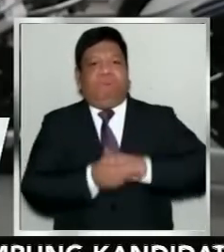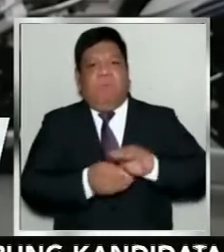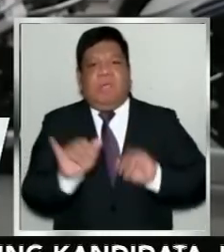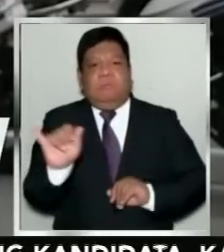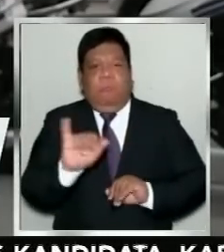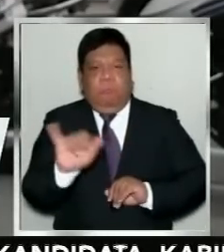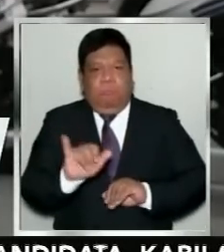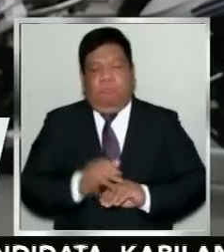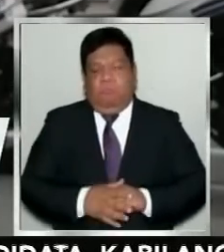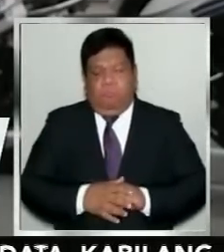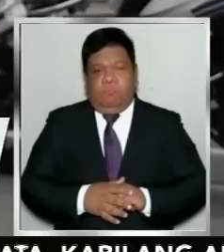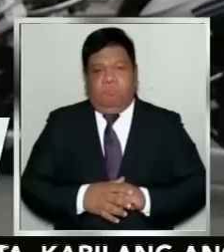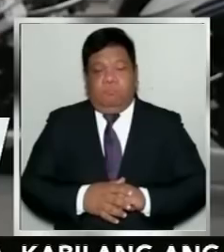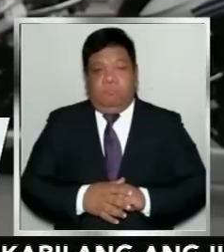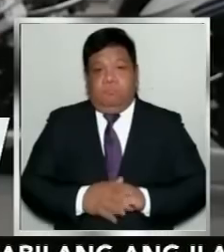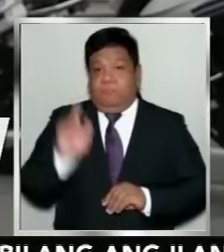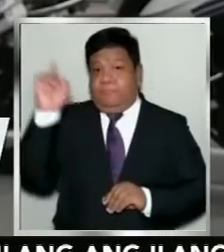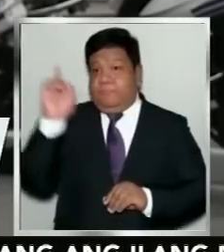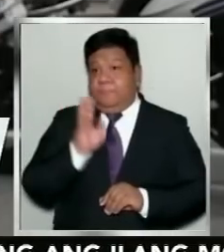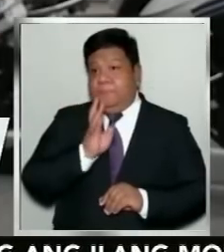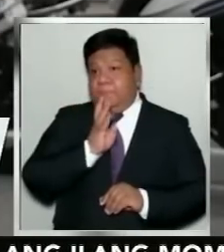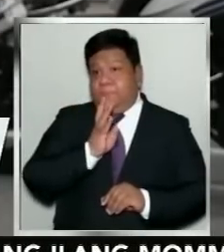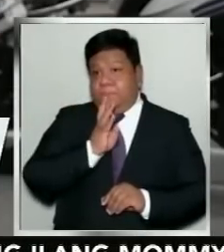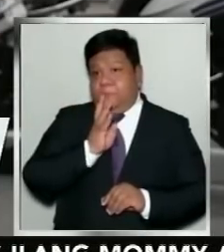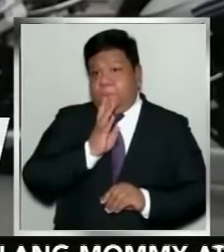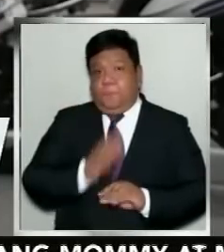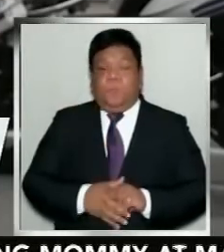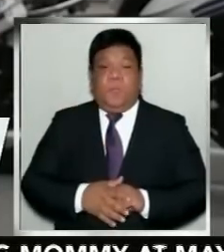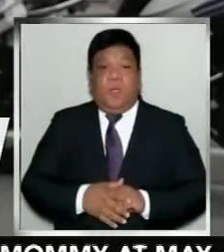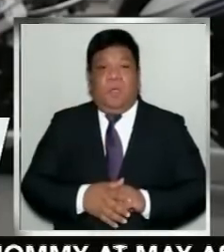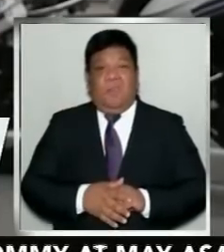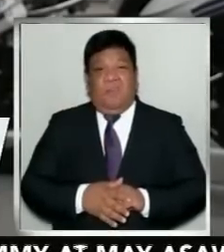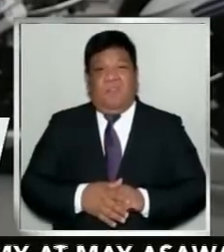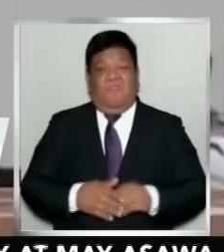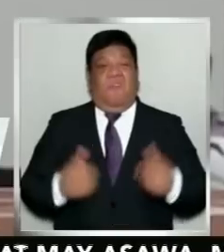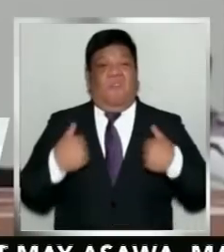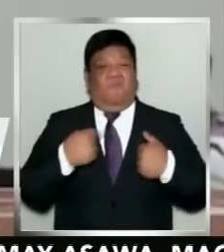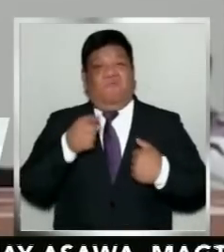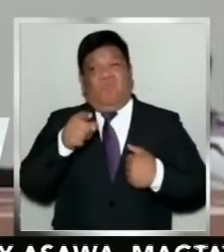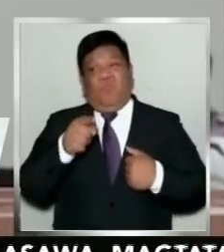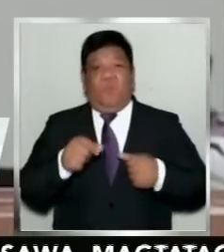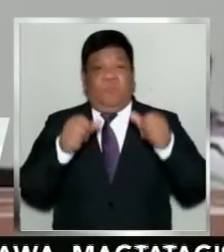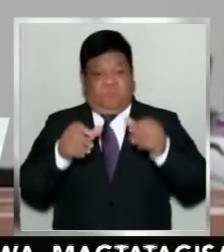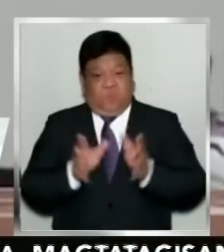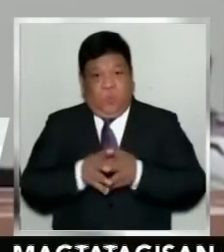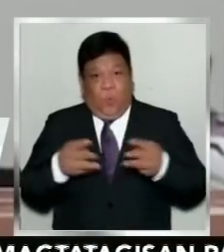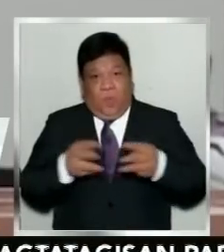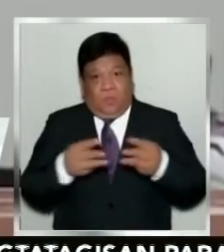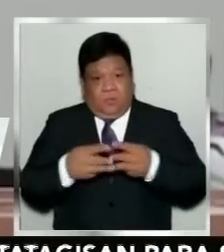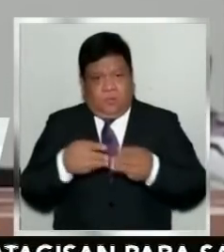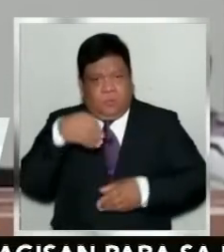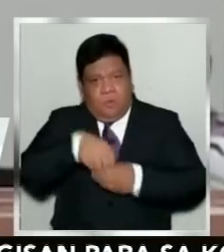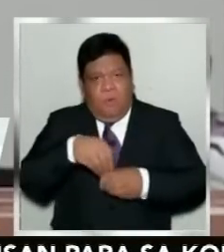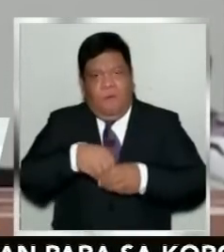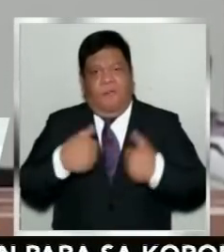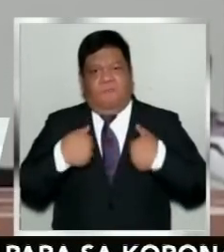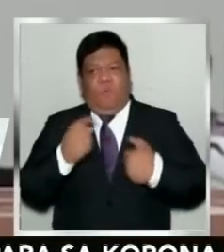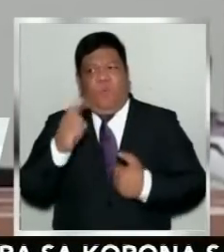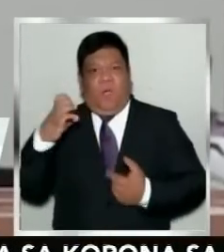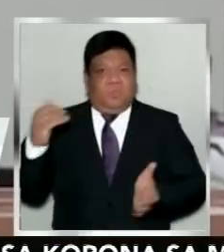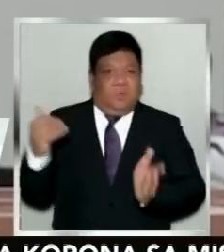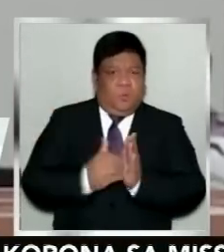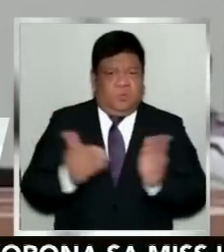magpo-pos kayo, ang wallet laman ng wallet nyo, mga hundreds of thousands. Di ba dapat wala na kayong dalang pera